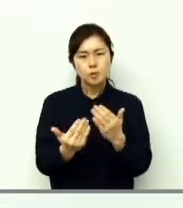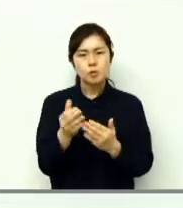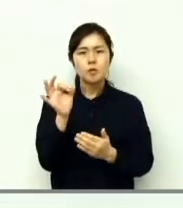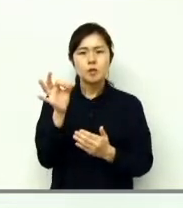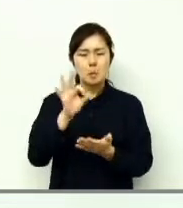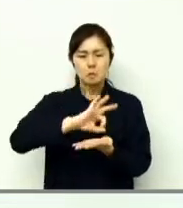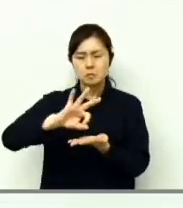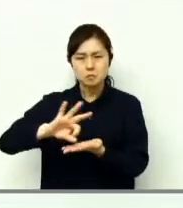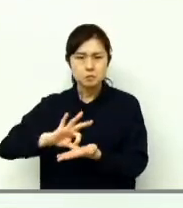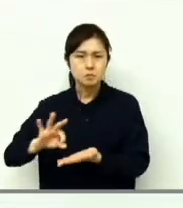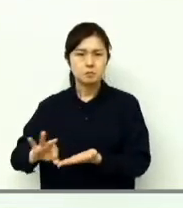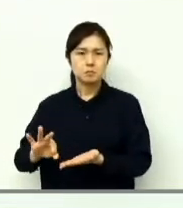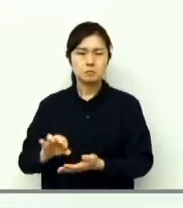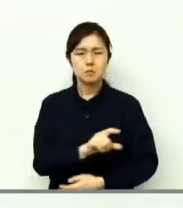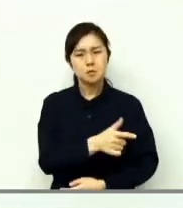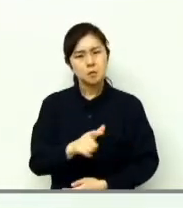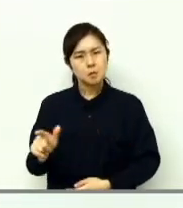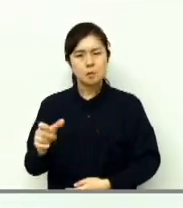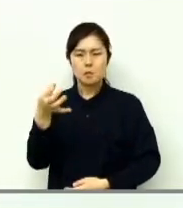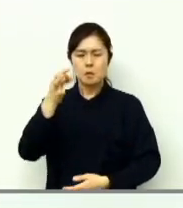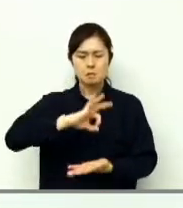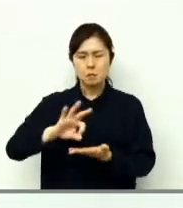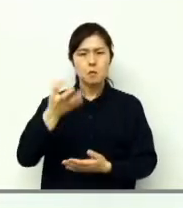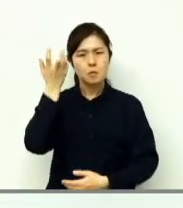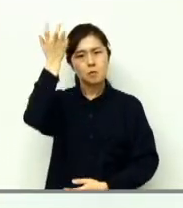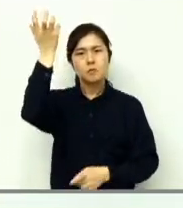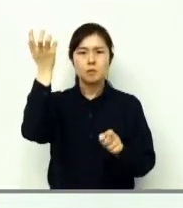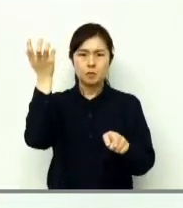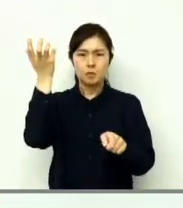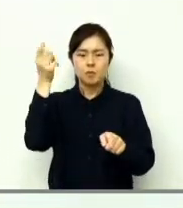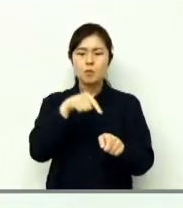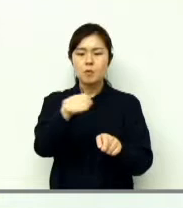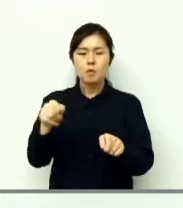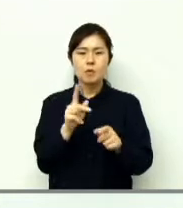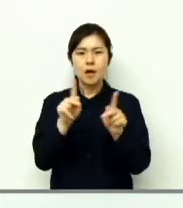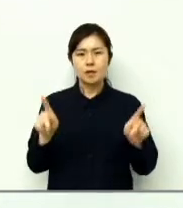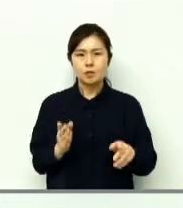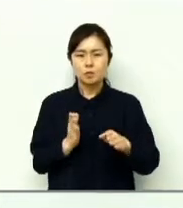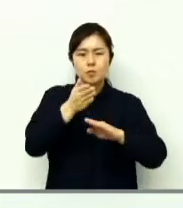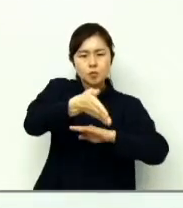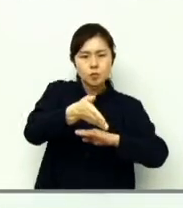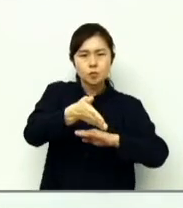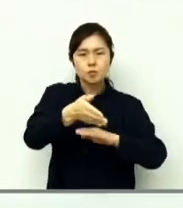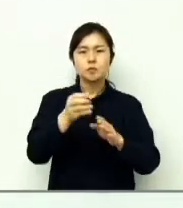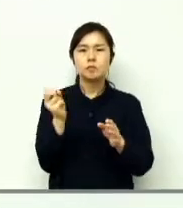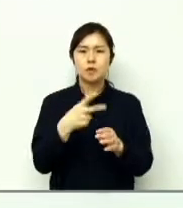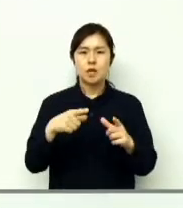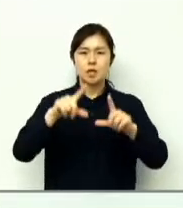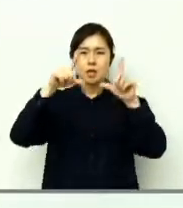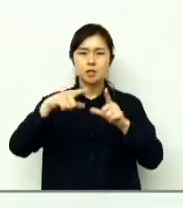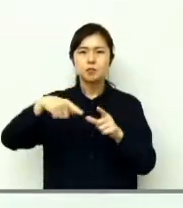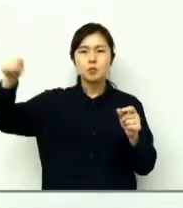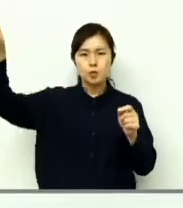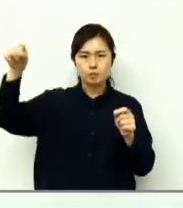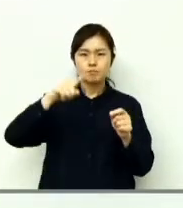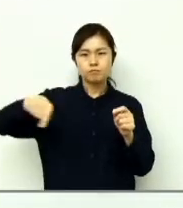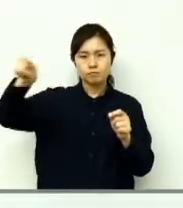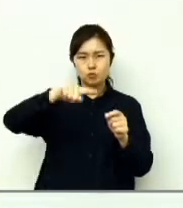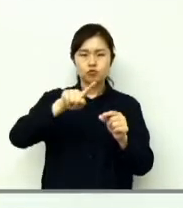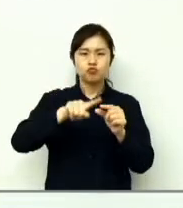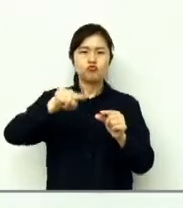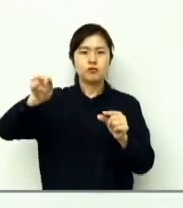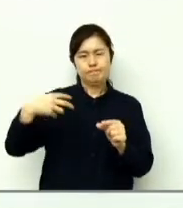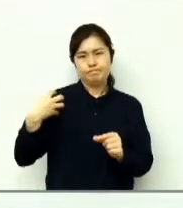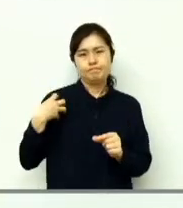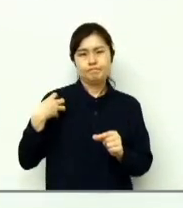で、これらの課題を克服をして東日本の中枢都市として将来も成長発展していくためには、これから